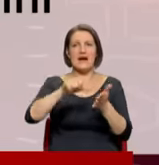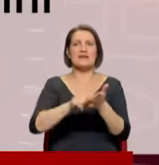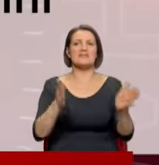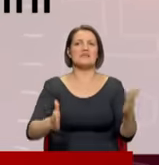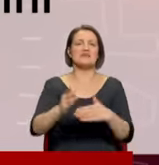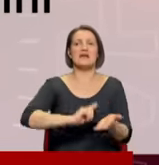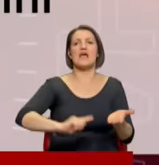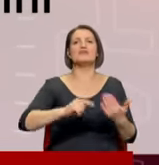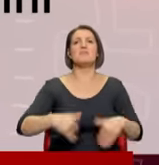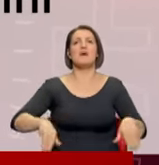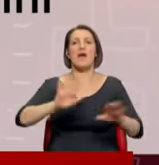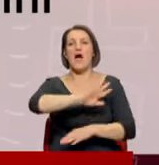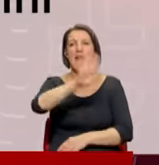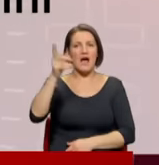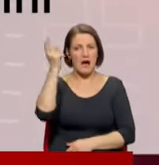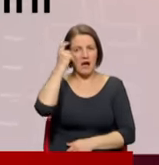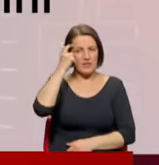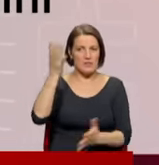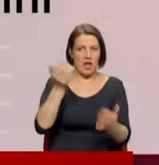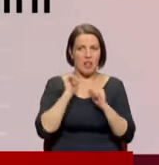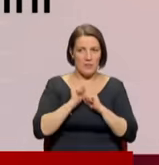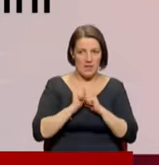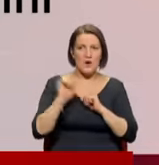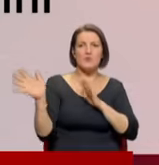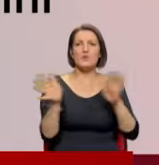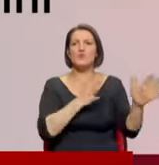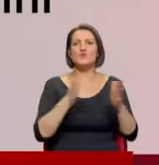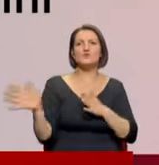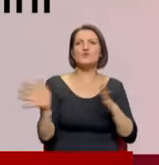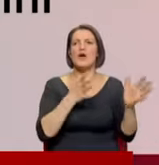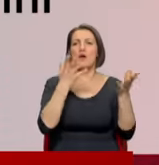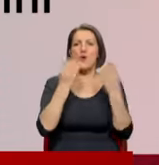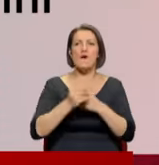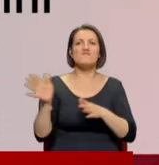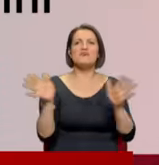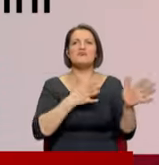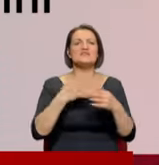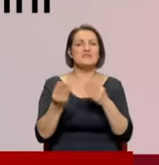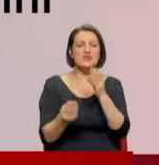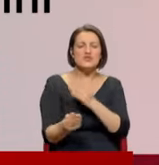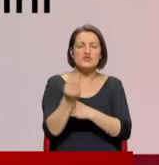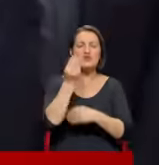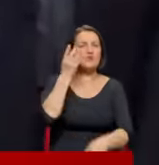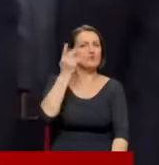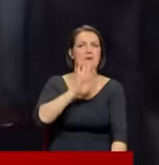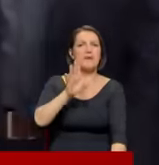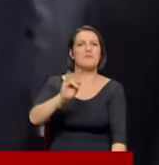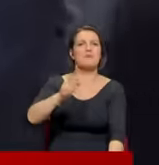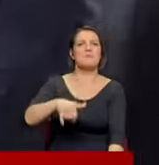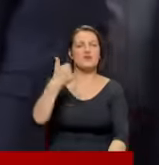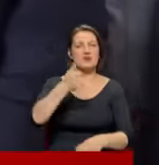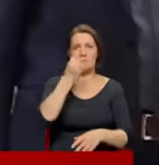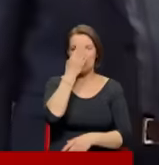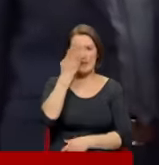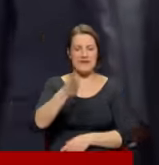sandıkta yazılmamıştır. Herkes aklını başına almalı, rüzgar ektiği müddetçe fırtına biçeceğini unutmamalıdır. MHP lideri